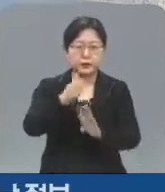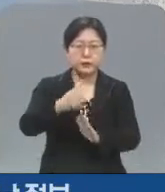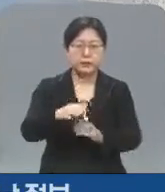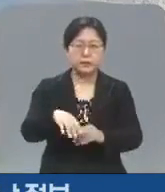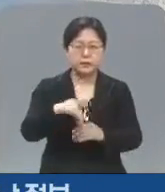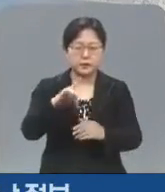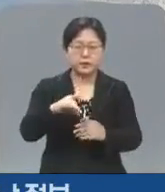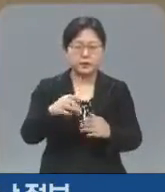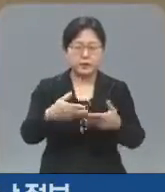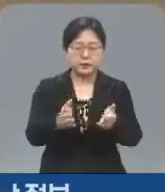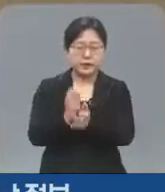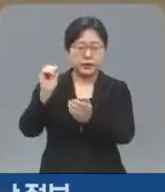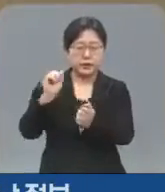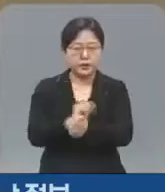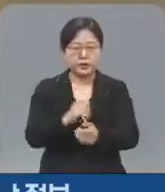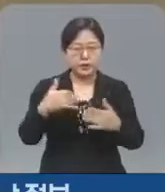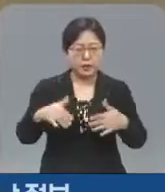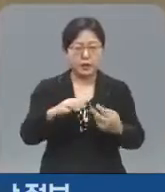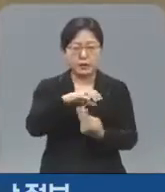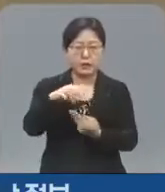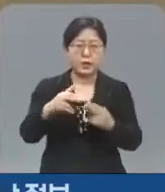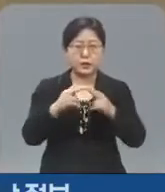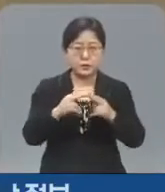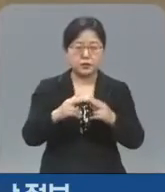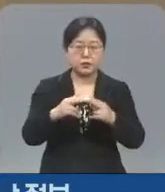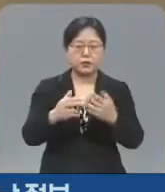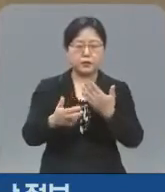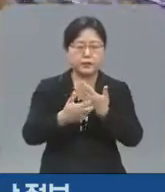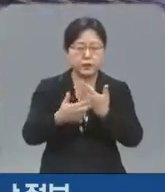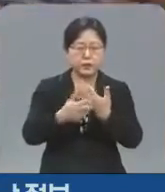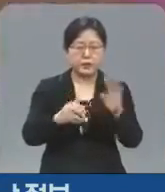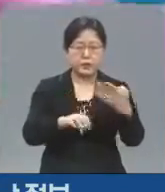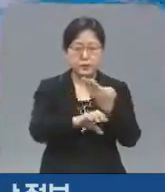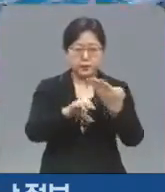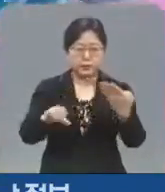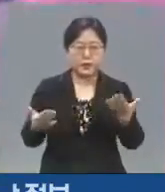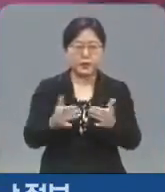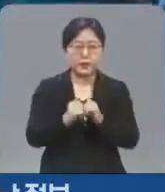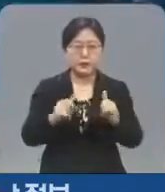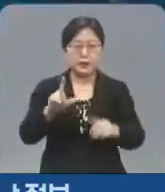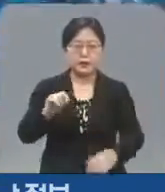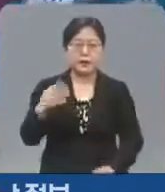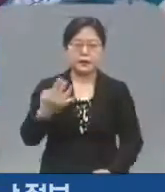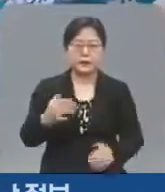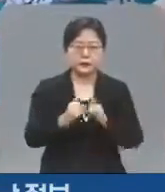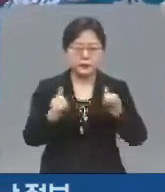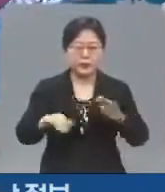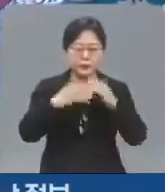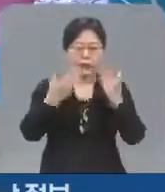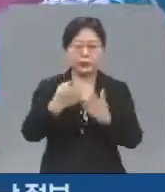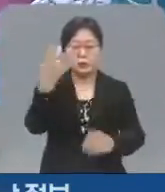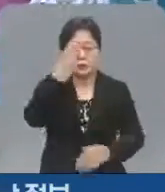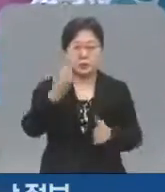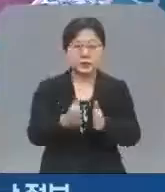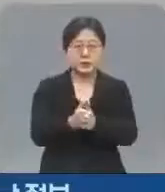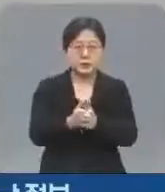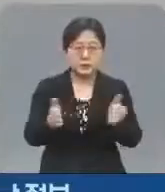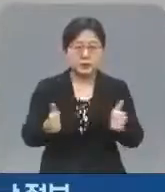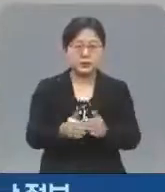우선 집단 감염에 취약한 요양시설과 요양병원 등 400여 곳, 종사자 14,000여 명에 대한 전수검사에